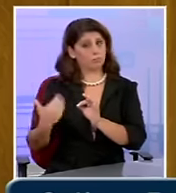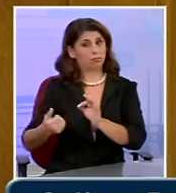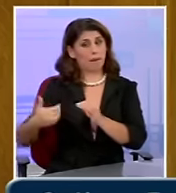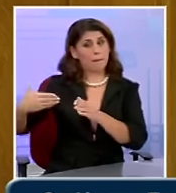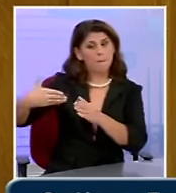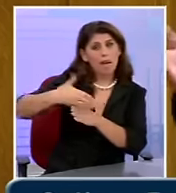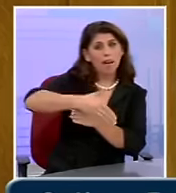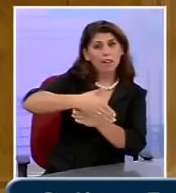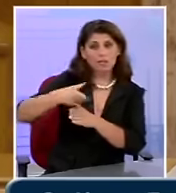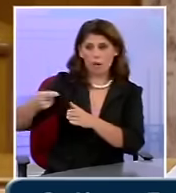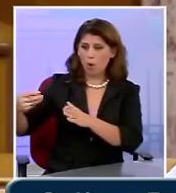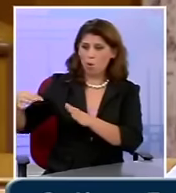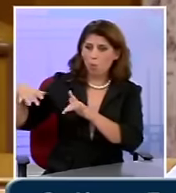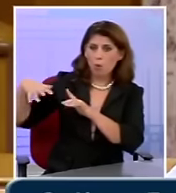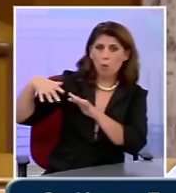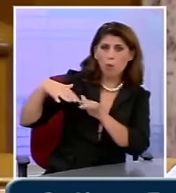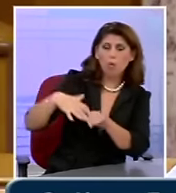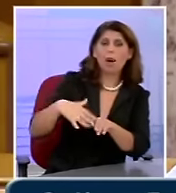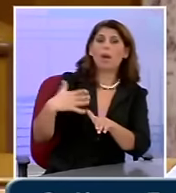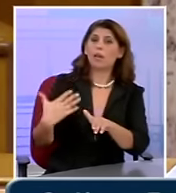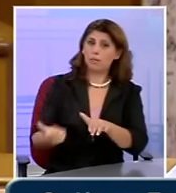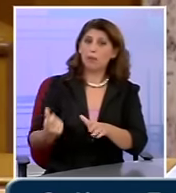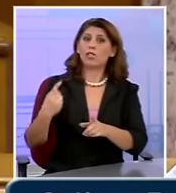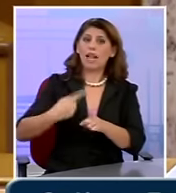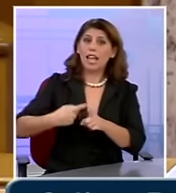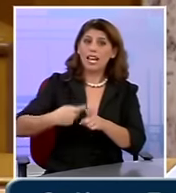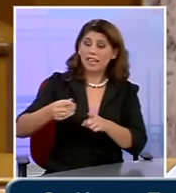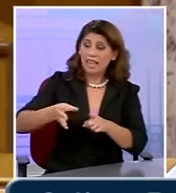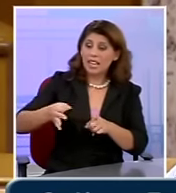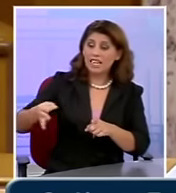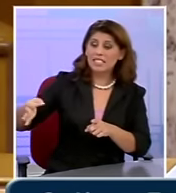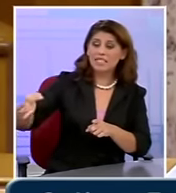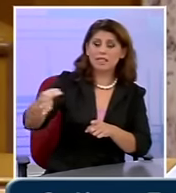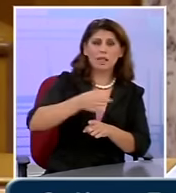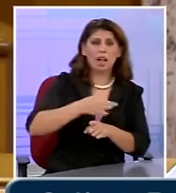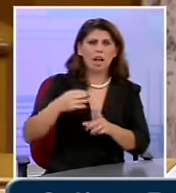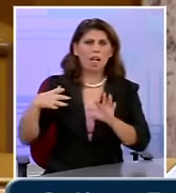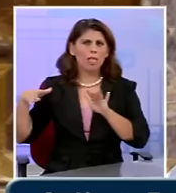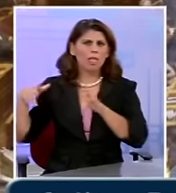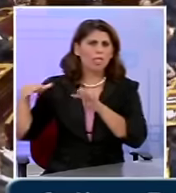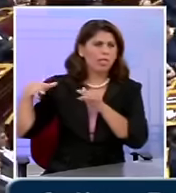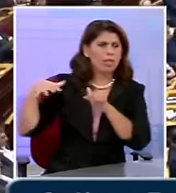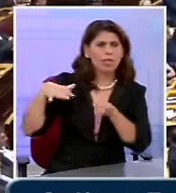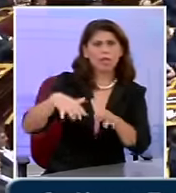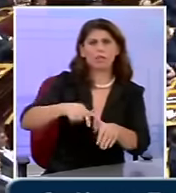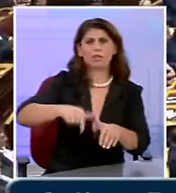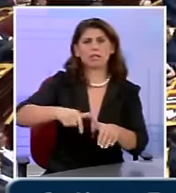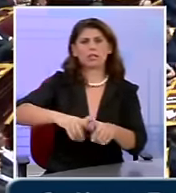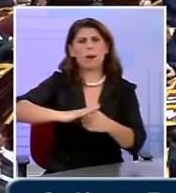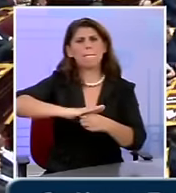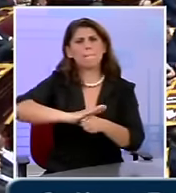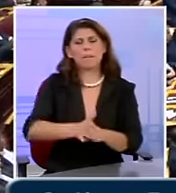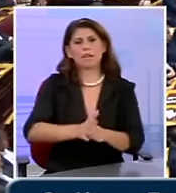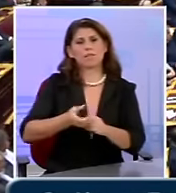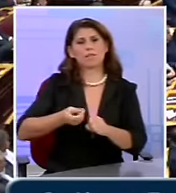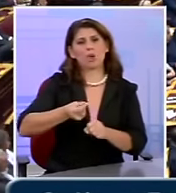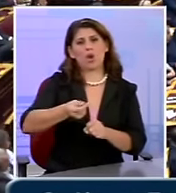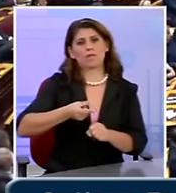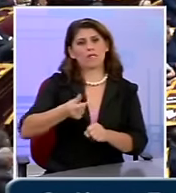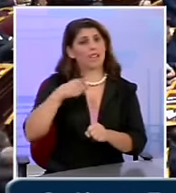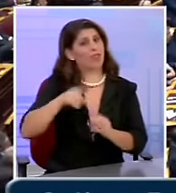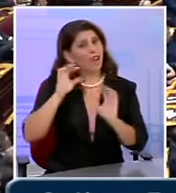πέρασμα, ότι υπάρχουν ελληνικά νησιά τα οποία έχουν κατακλειστεί σήμερα από τους πρόσφυγες. Αυτό ακριβώς